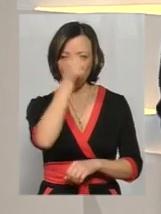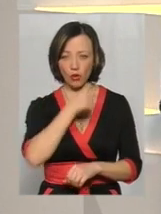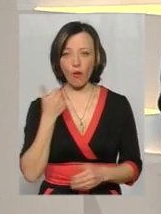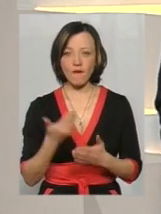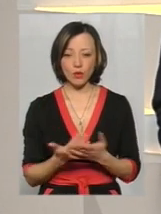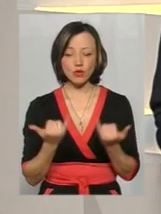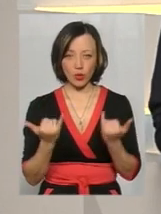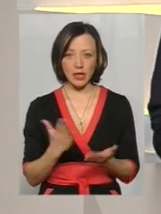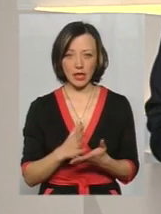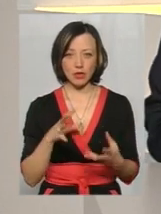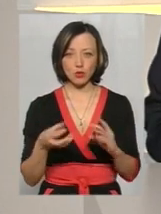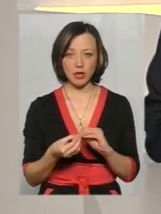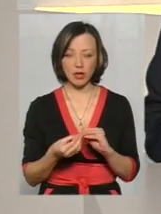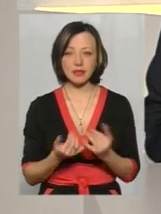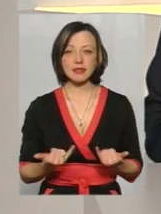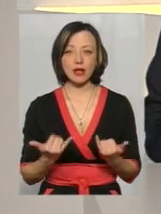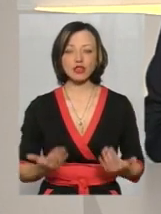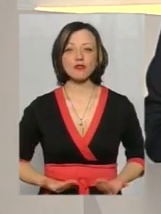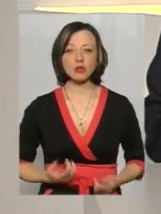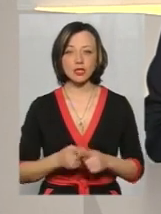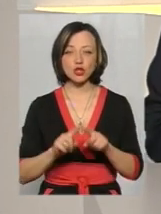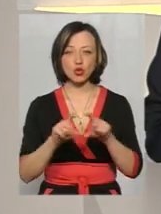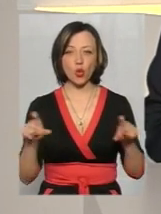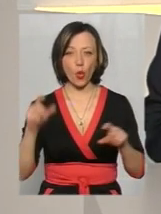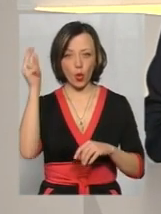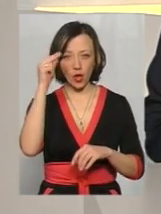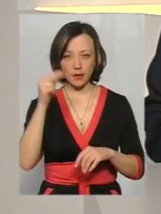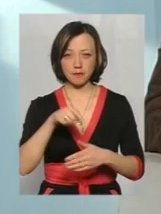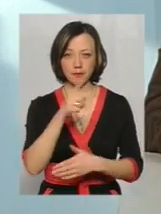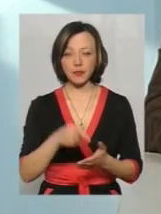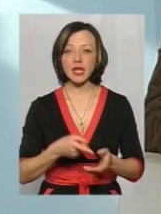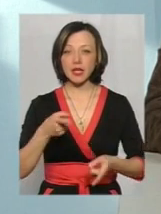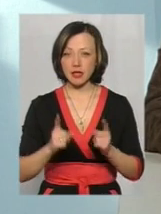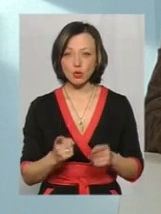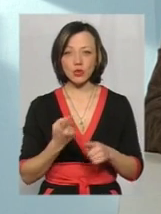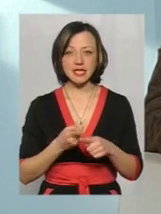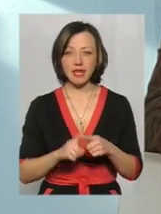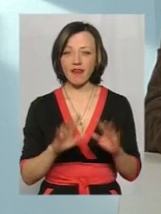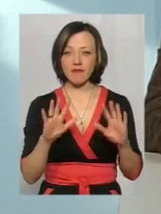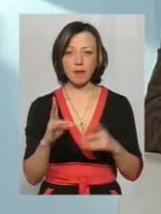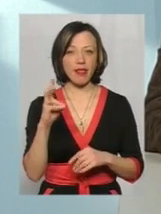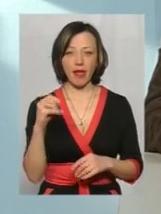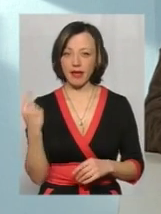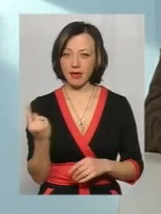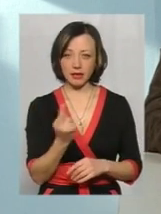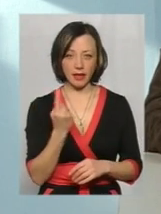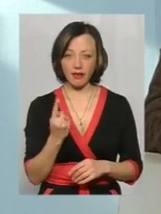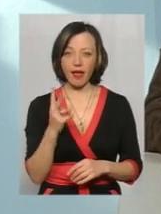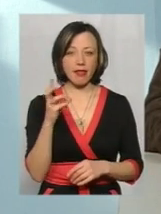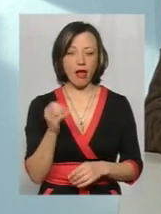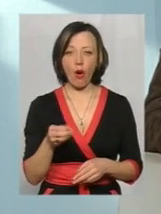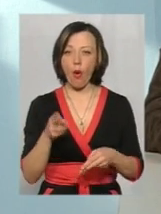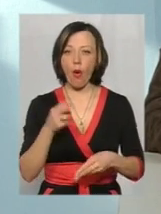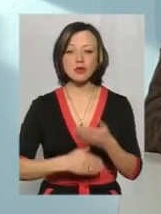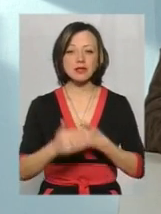вже є сьогодні результати, як живуть зараз ці школи? Дійсно, цей випадок не єдиний. Впевнений, що він не останній.